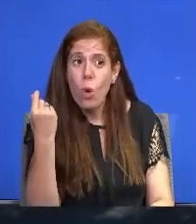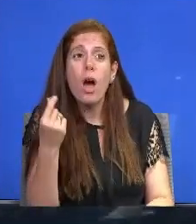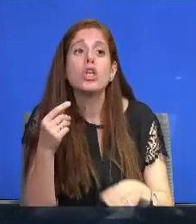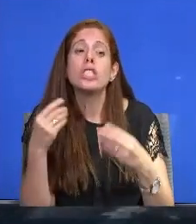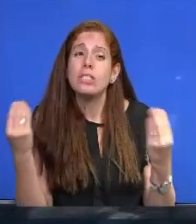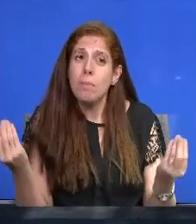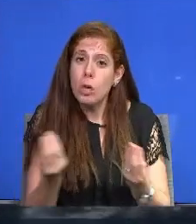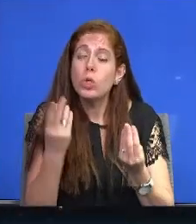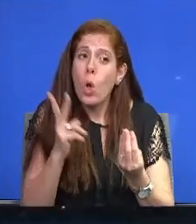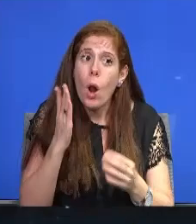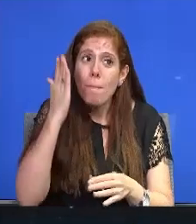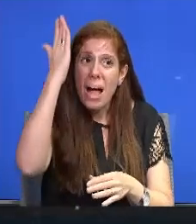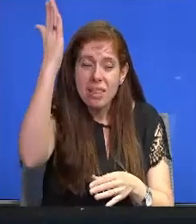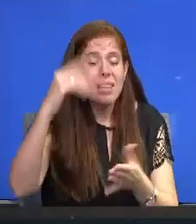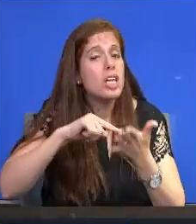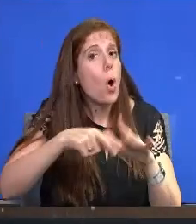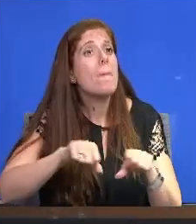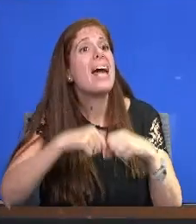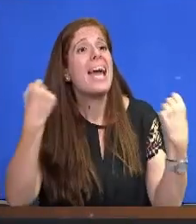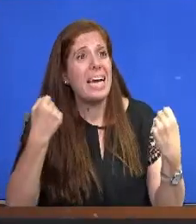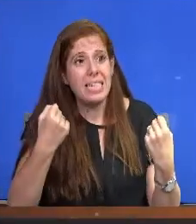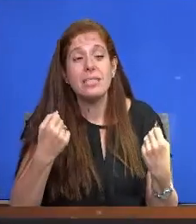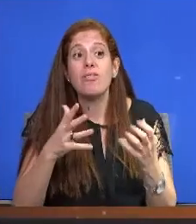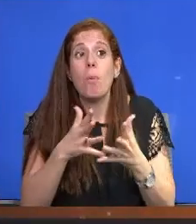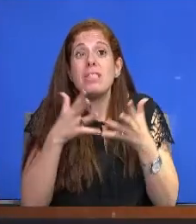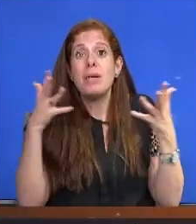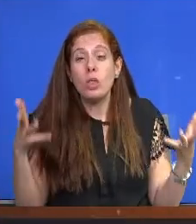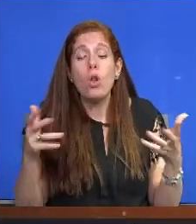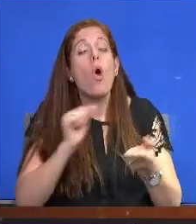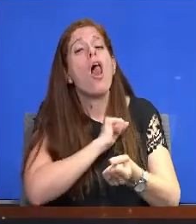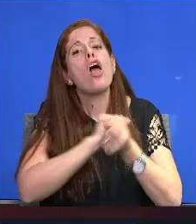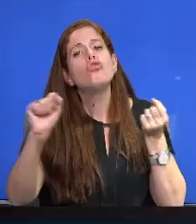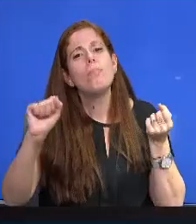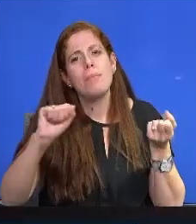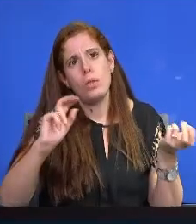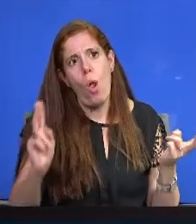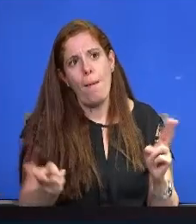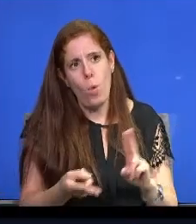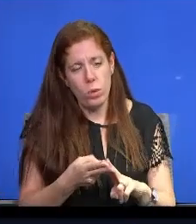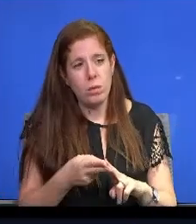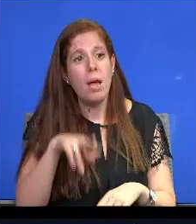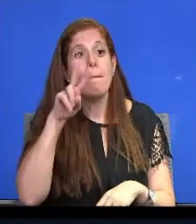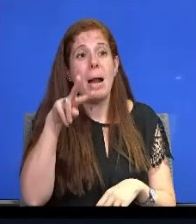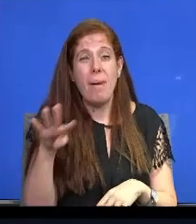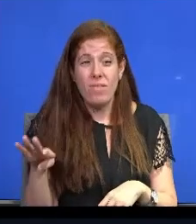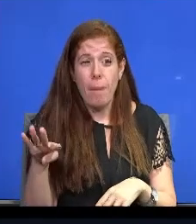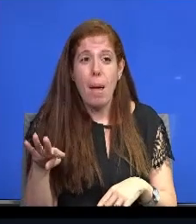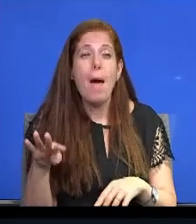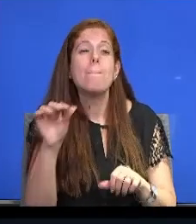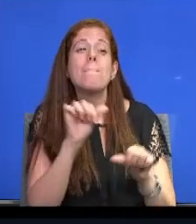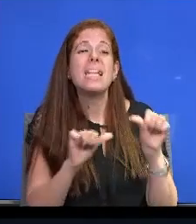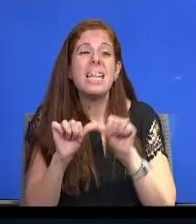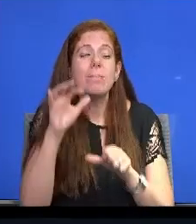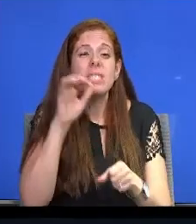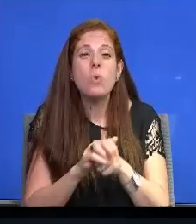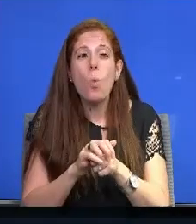לזרוע בעתיד הרס רציני, והוא מספיק גדול גם להשמיד עולמות. In 2004, scientists observed a